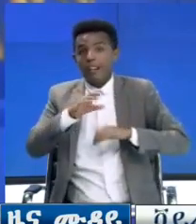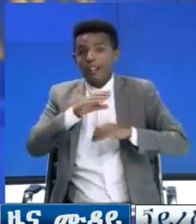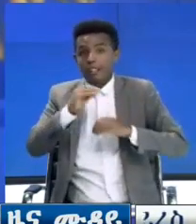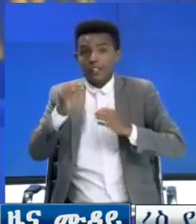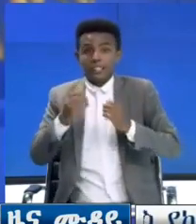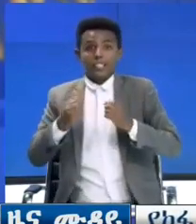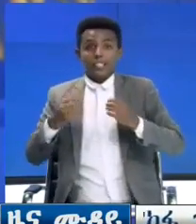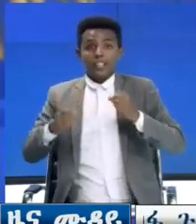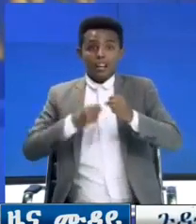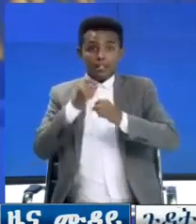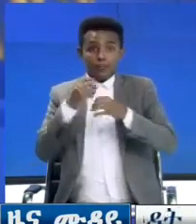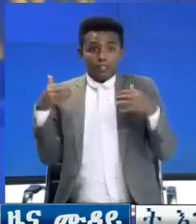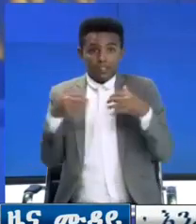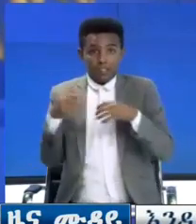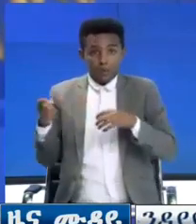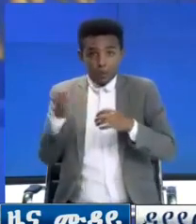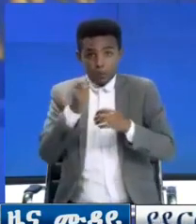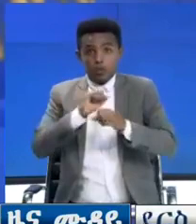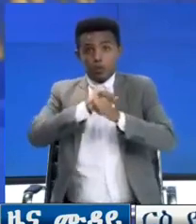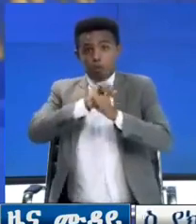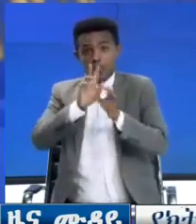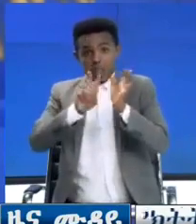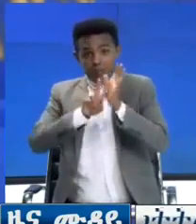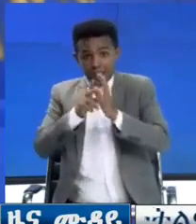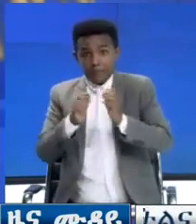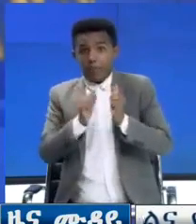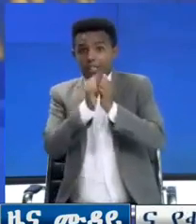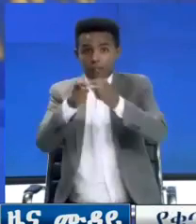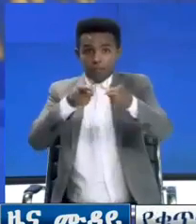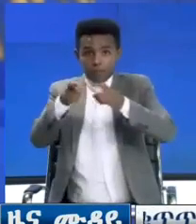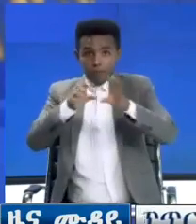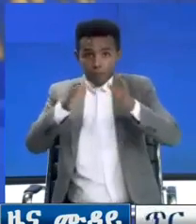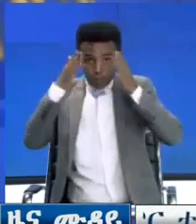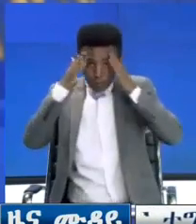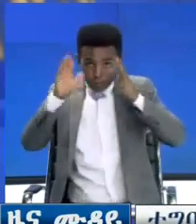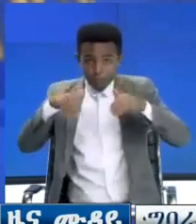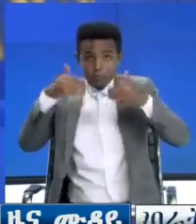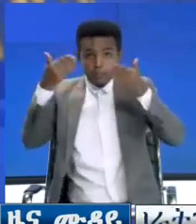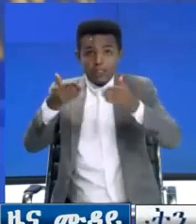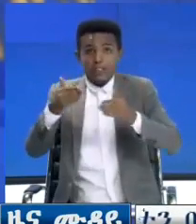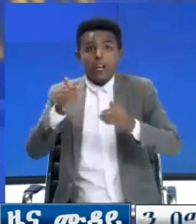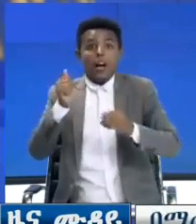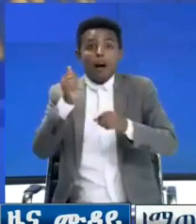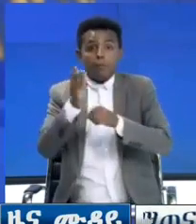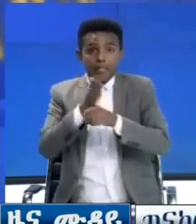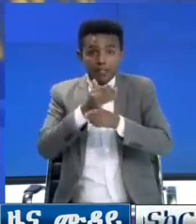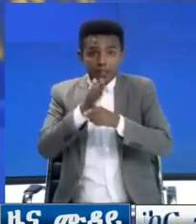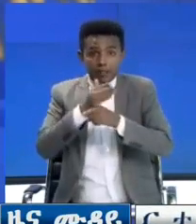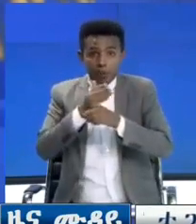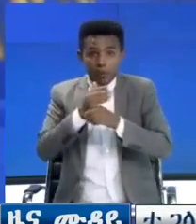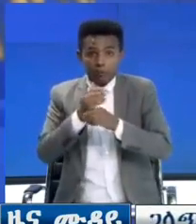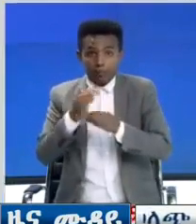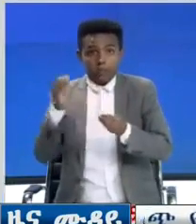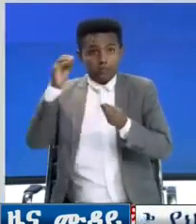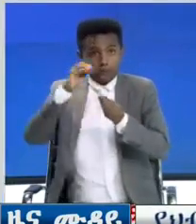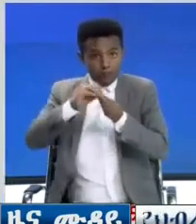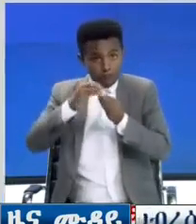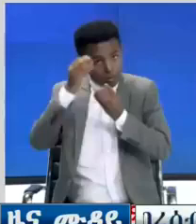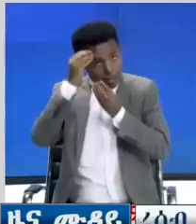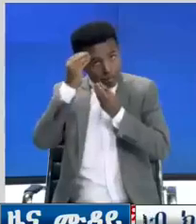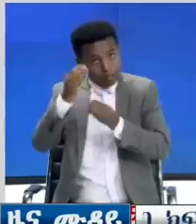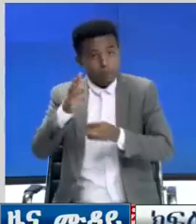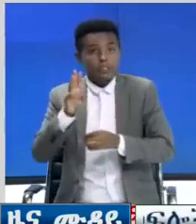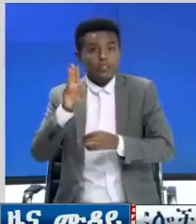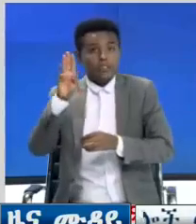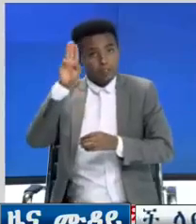ቫይረስ በጋራ አስተሳሰብ መቆጣጠር ላይ ትኩረት ማድረግ እንደሚገባም አምባሳደሩ አጨምሮ አሳስበዋል። ስማቸው ሽቴ ነው።